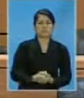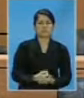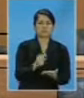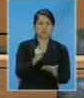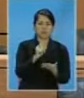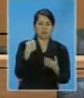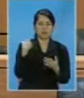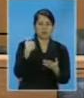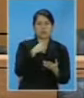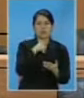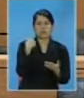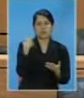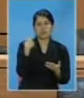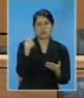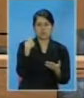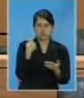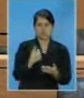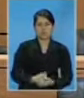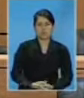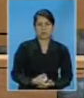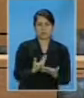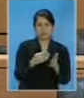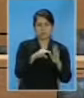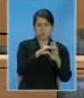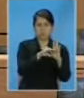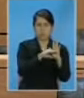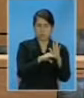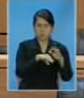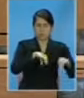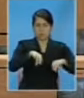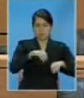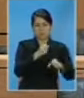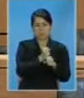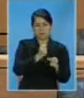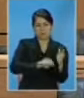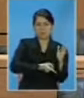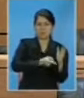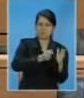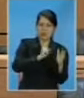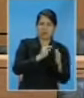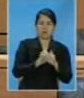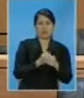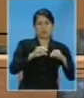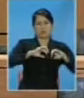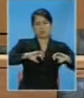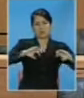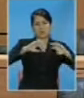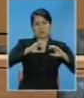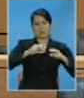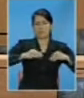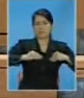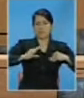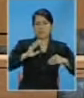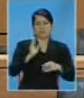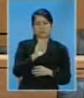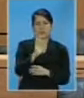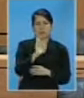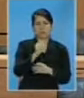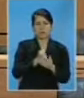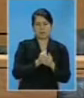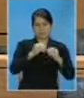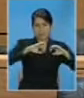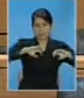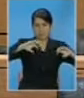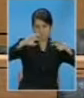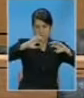การขาดทุนขึ้นมากระบวนการที่ทำได้ช้าไม่ใช่ว่าฝ่ายราชการไม่จะไม่รับอะครับราชการจะรับ